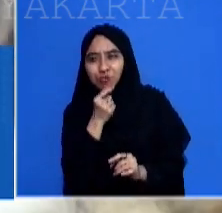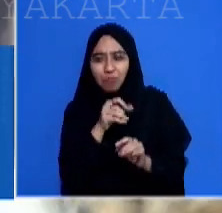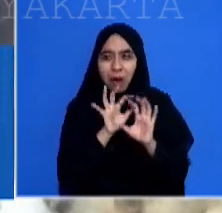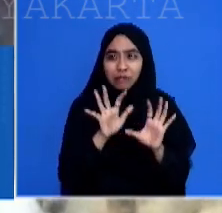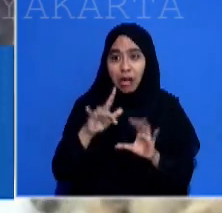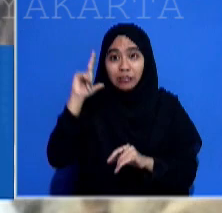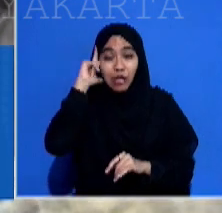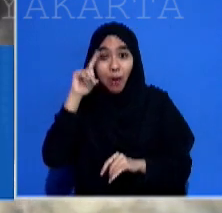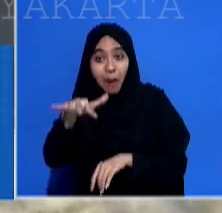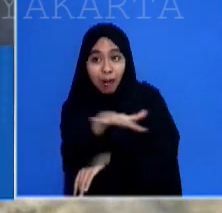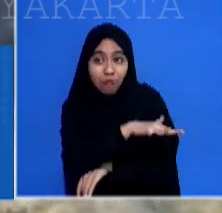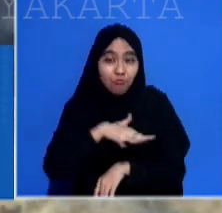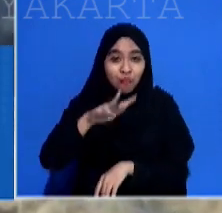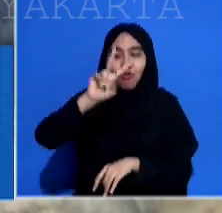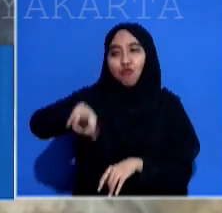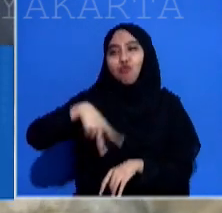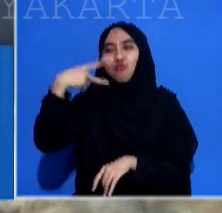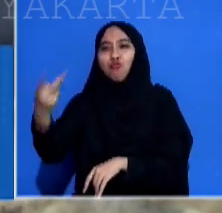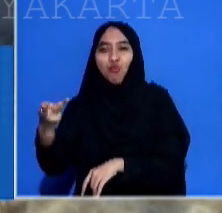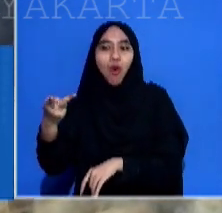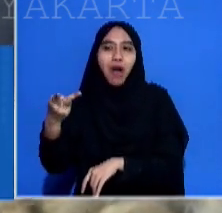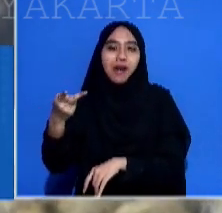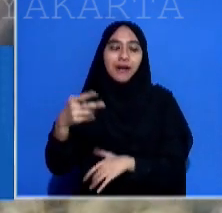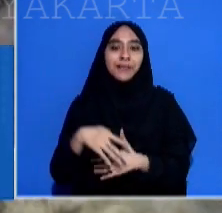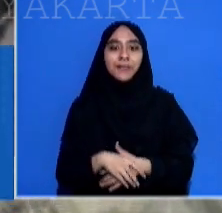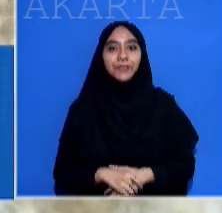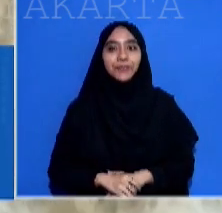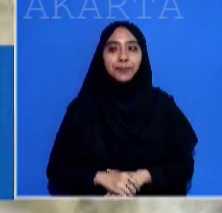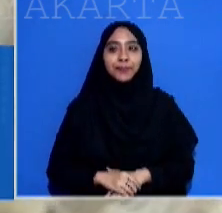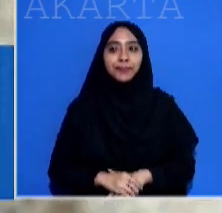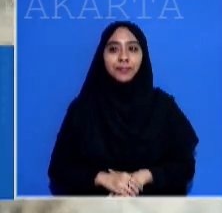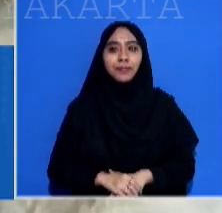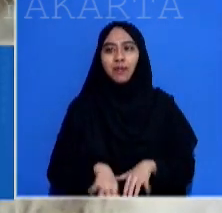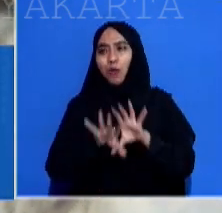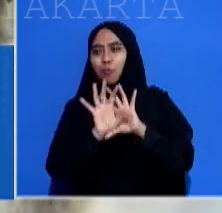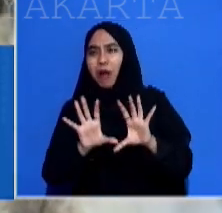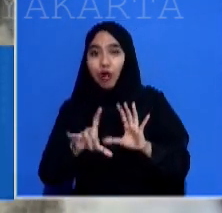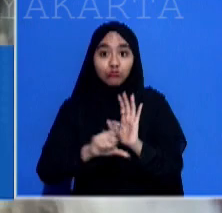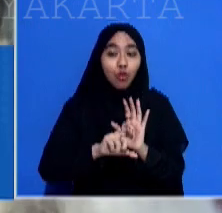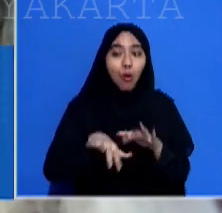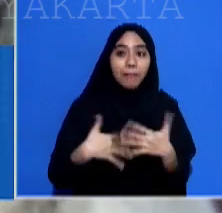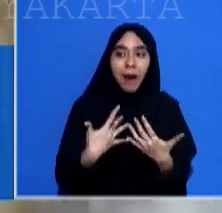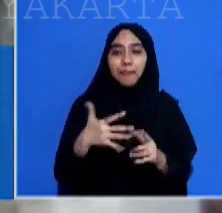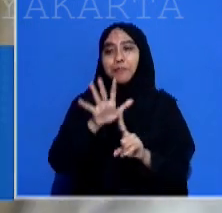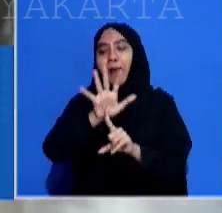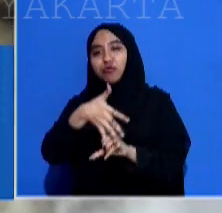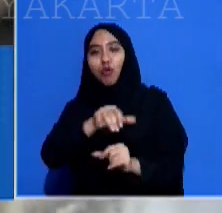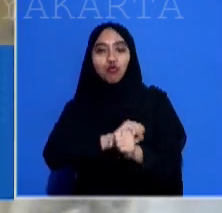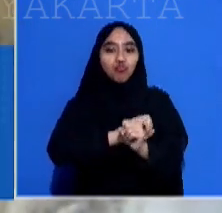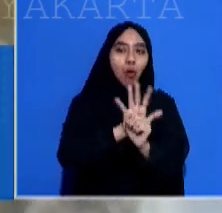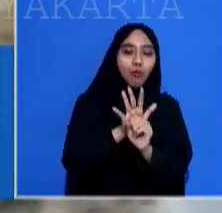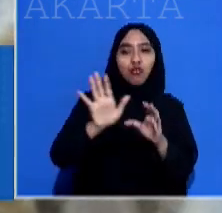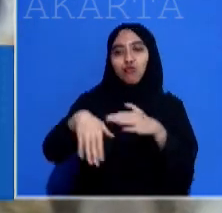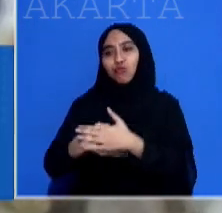piyambakipun ugi asring nampi pesanan jasa cukur saking Laladan sanesipun kalebet Bantul, Kulon Progo lan ugi Gunung